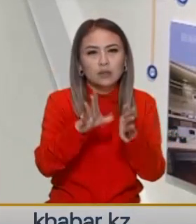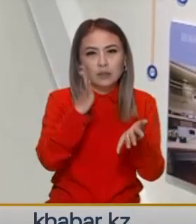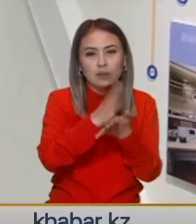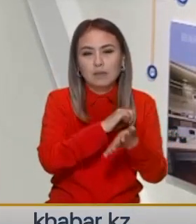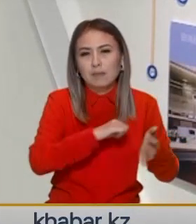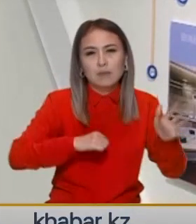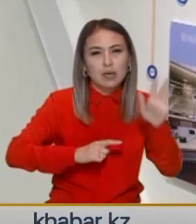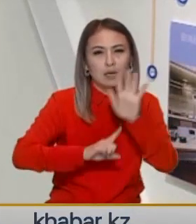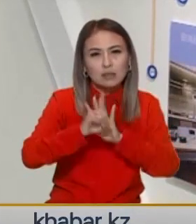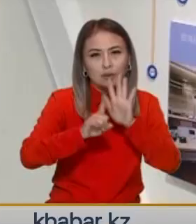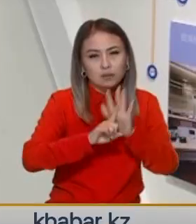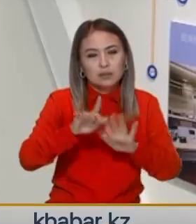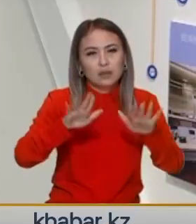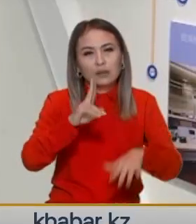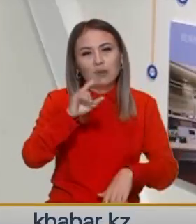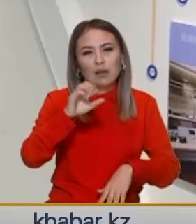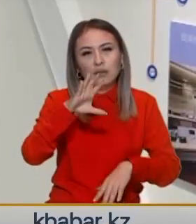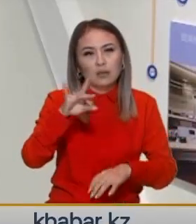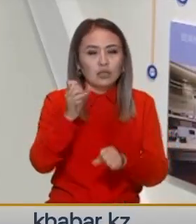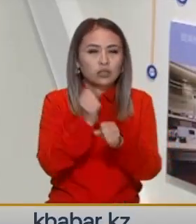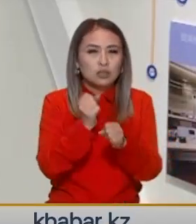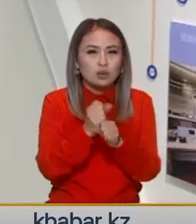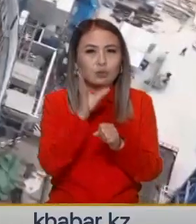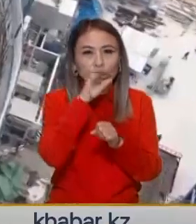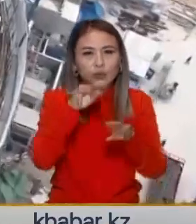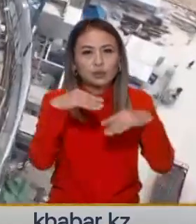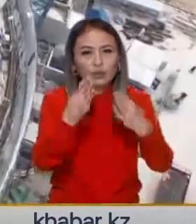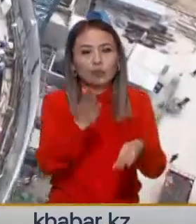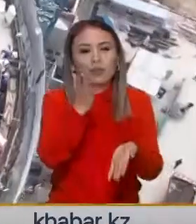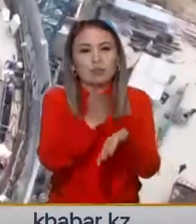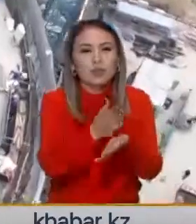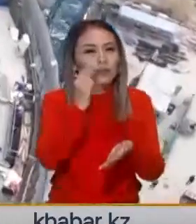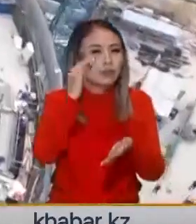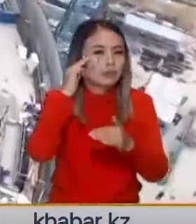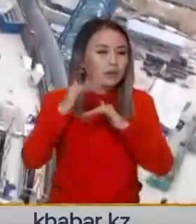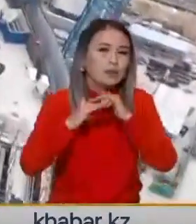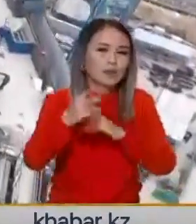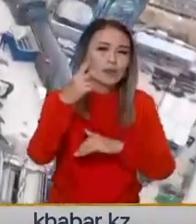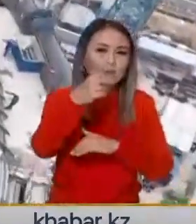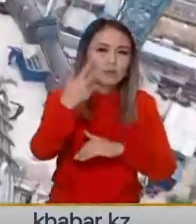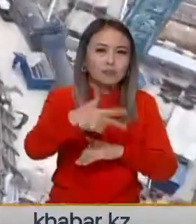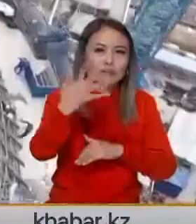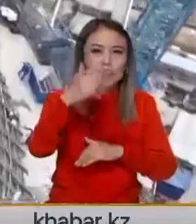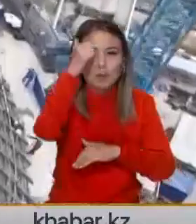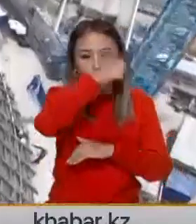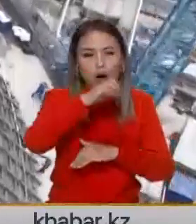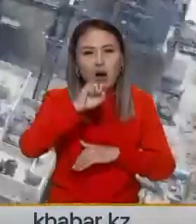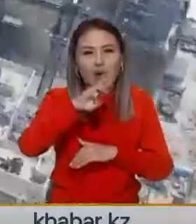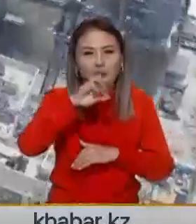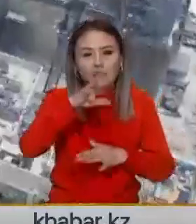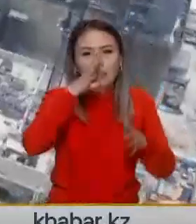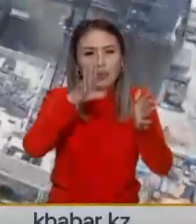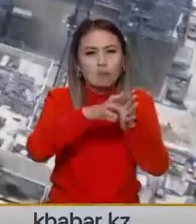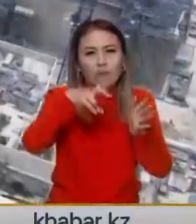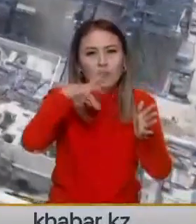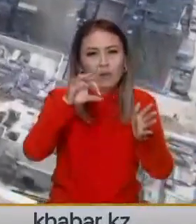Ең бастысы кешенді өндірістік кластер жасауға мүмкіндік берді. Қытай елі 2035 жылға қарай атом энергоблоктарының санын